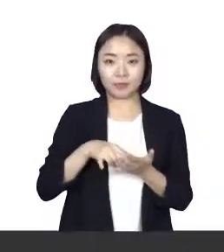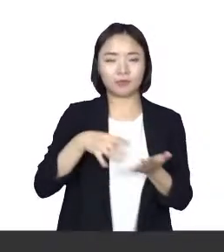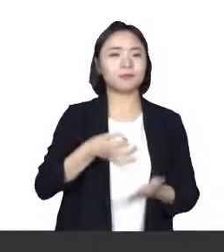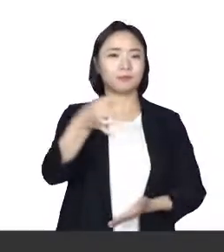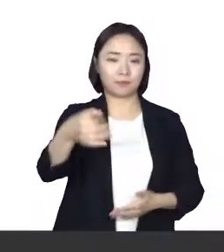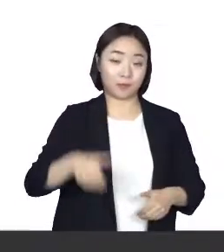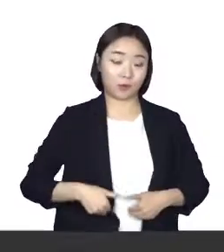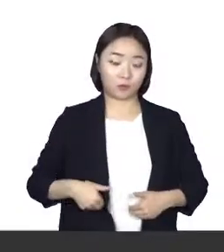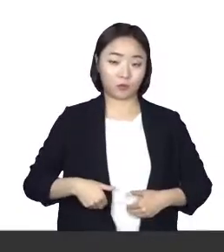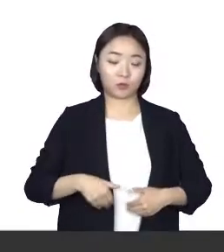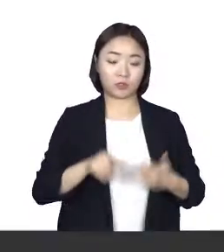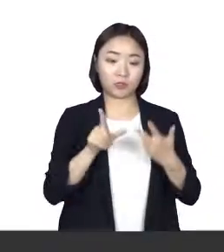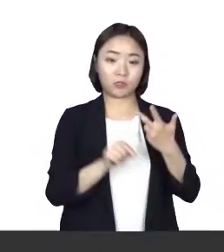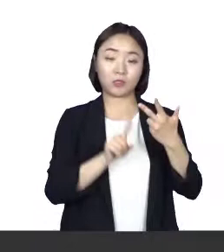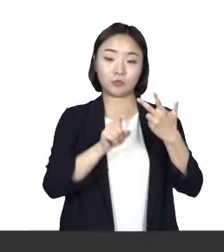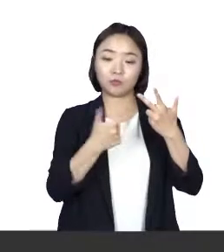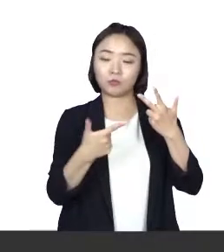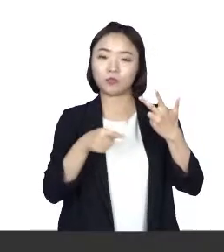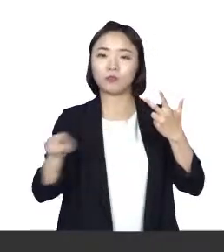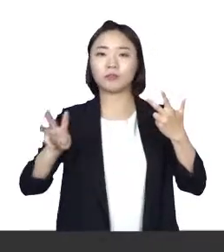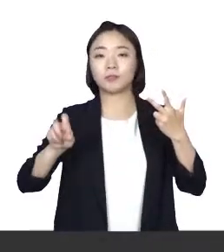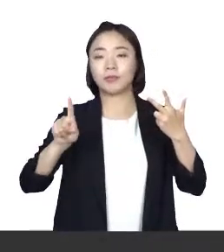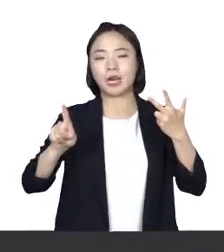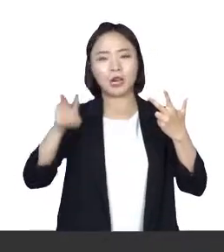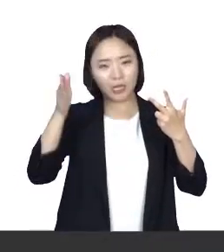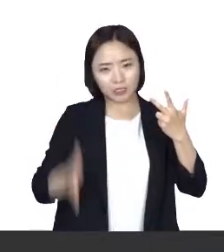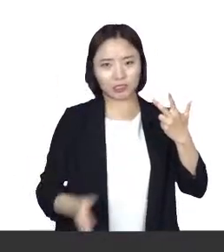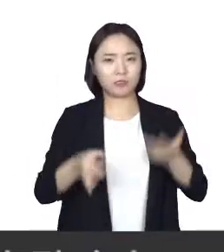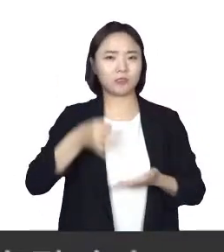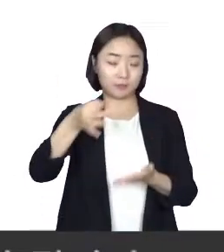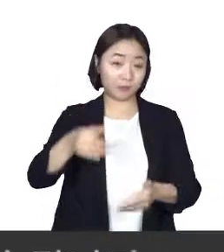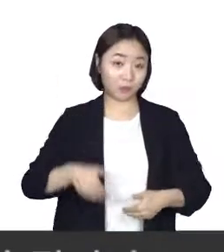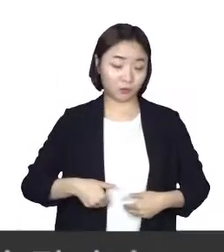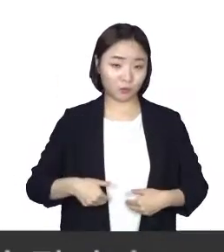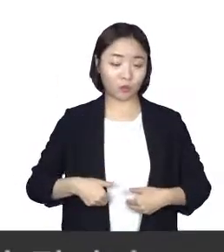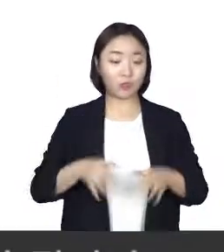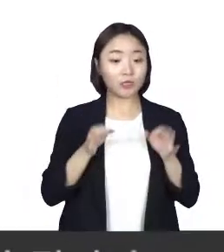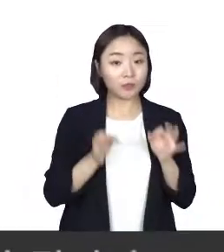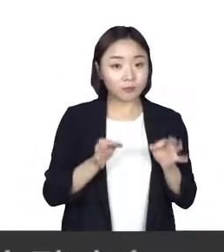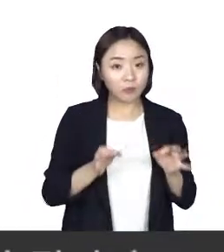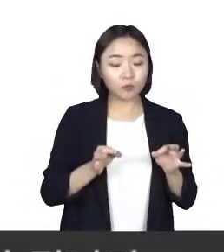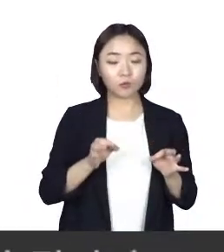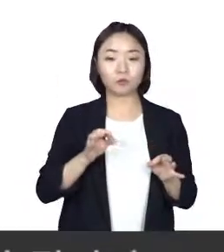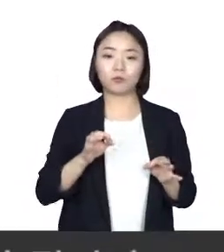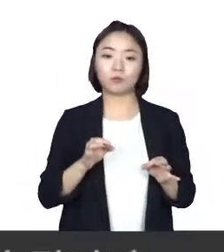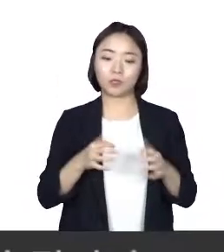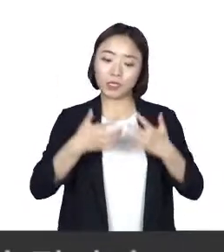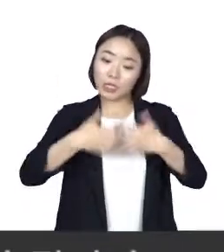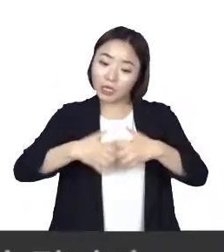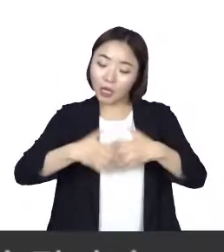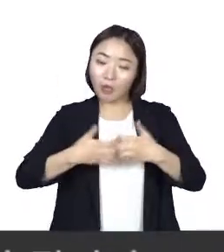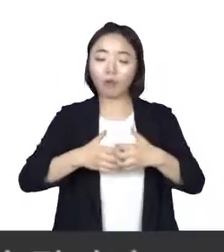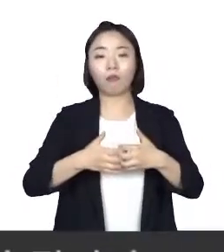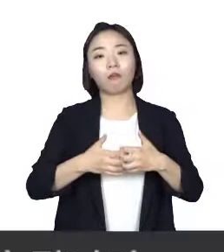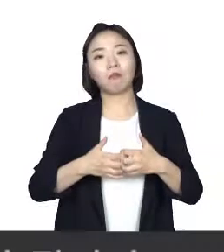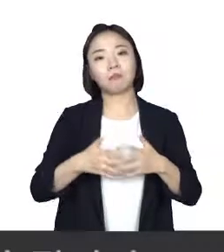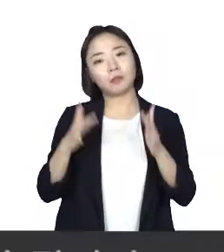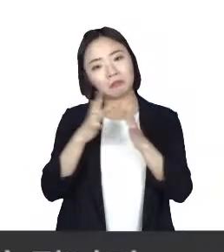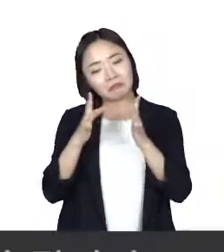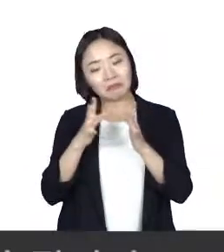납부 기한은 7월 16일부터 7월 31일까지인데요. 전국 금융기관, CD ATM기